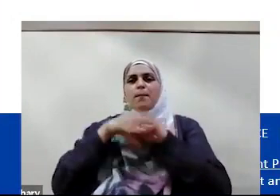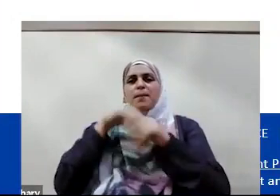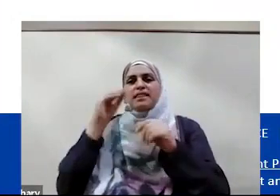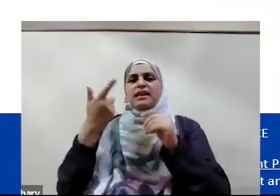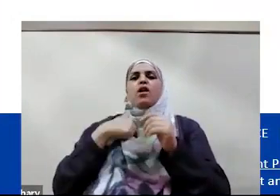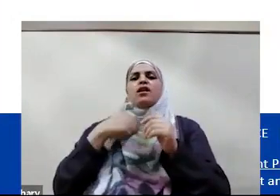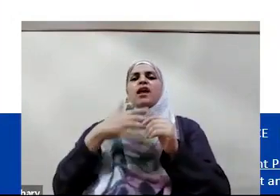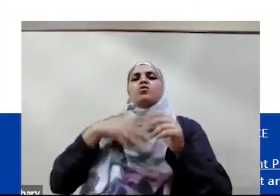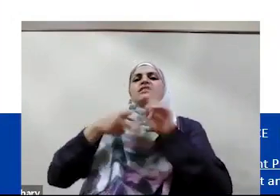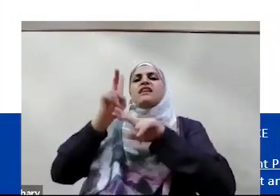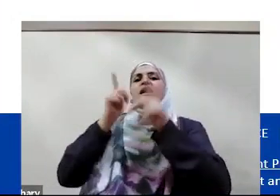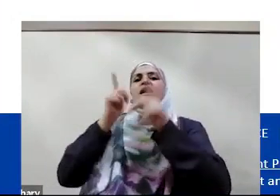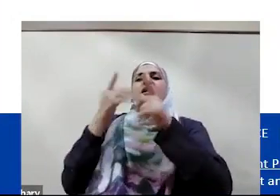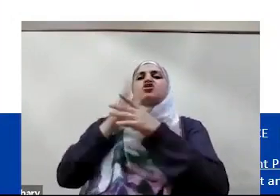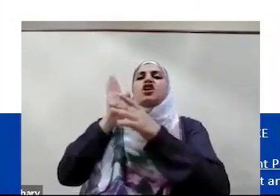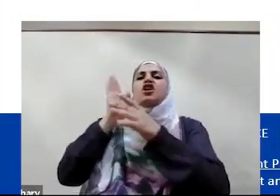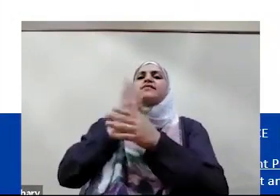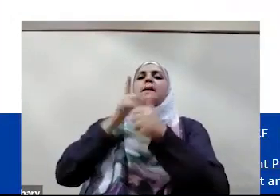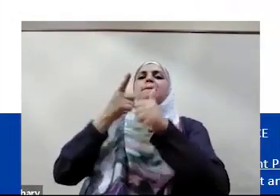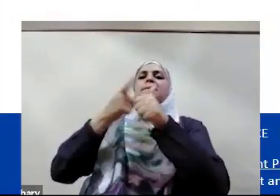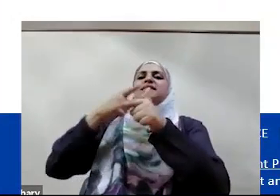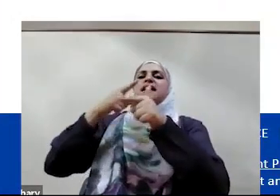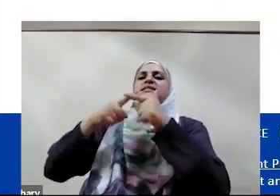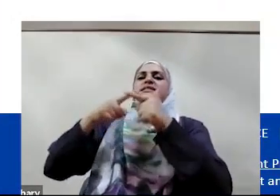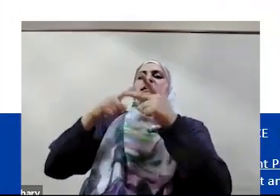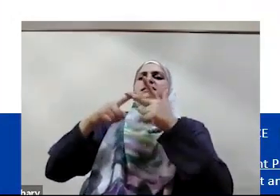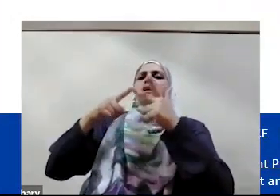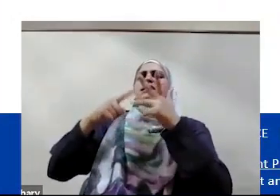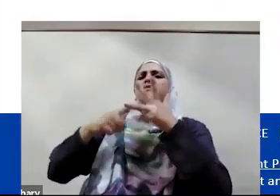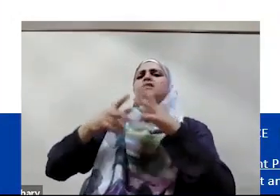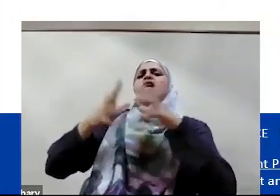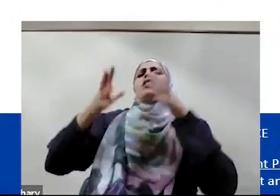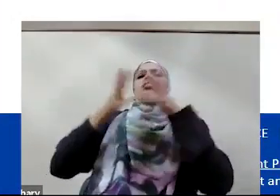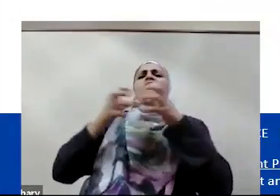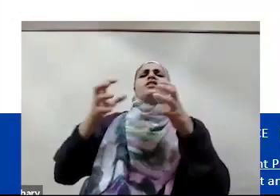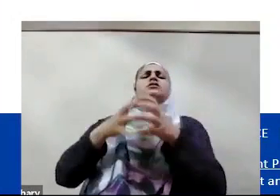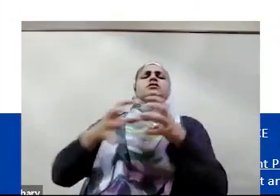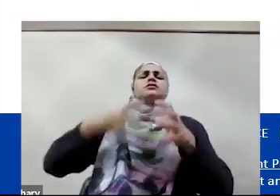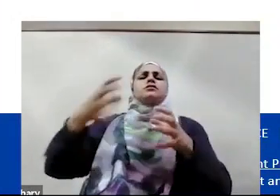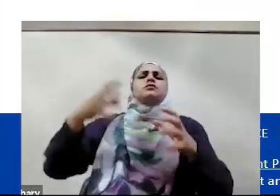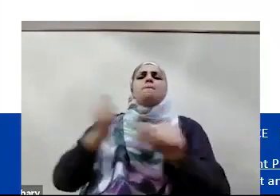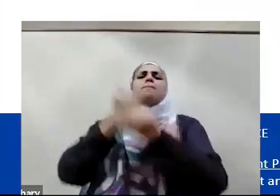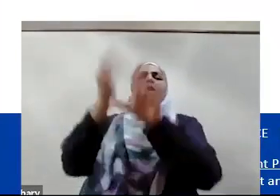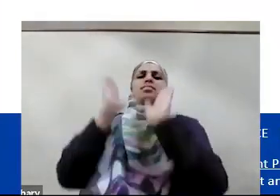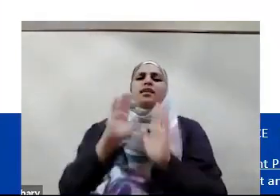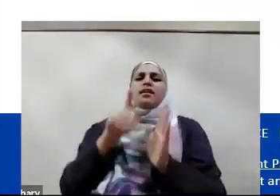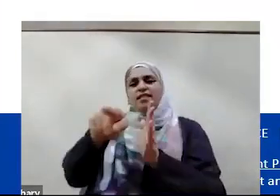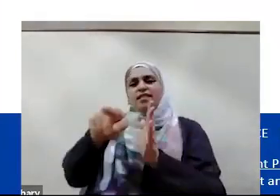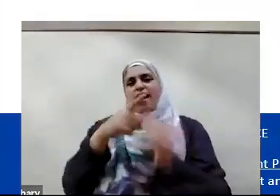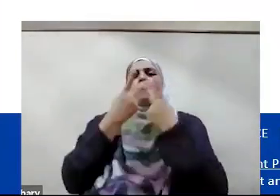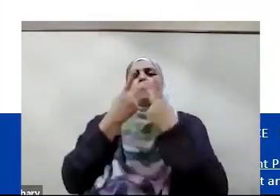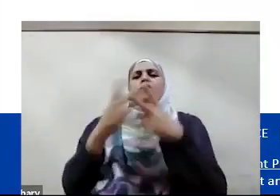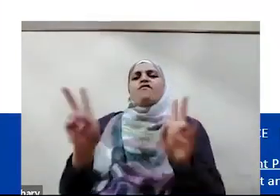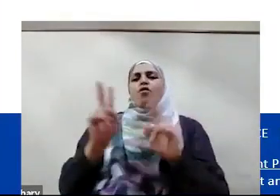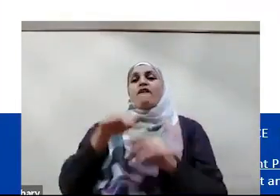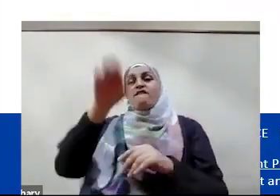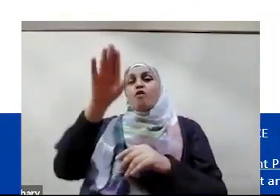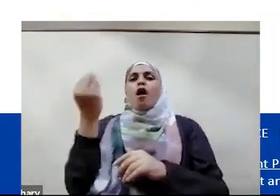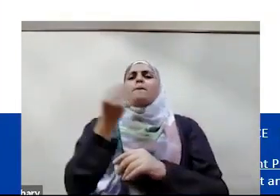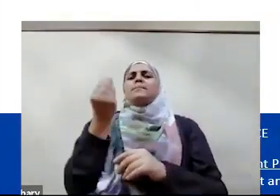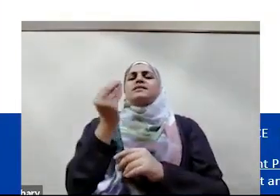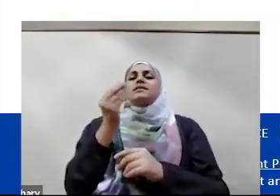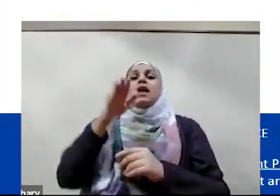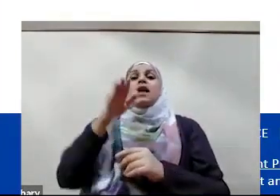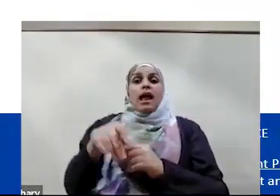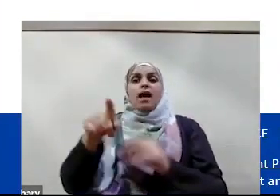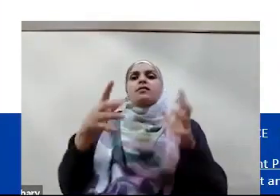إيه هناك وعايزة أعمل إيه في أمريكا وأتعلم إيه. أتكلم ده بقى المساحة اللي أنا أتكلم فيها أكتر عن